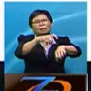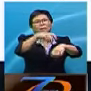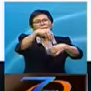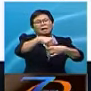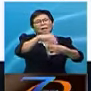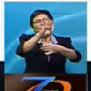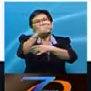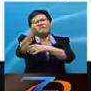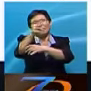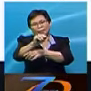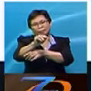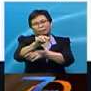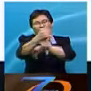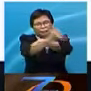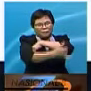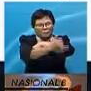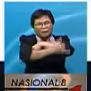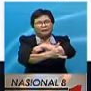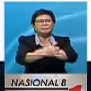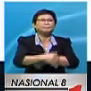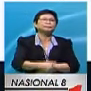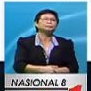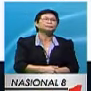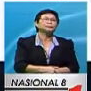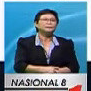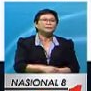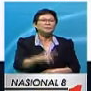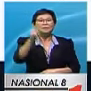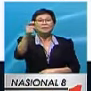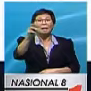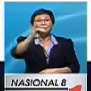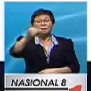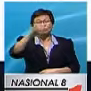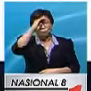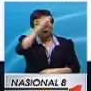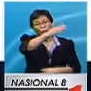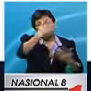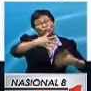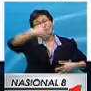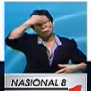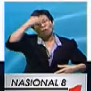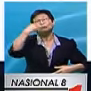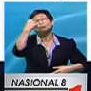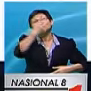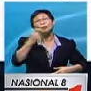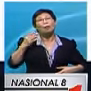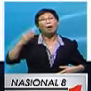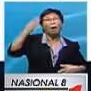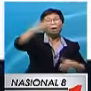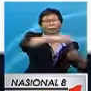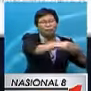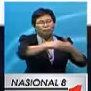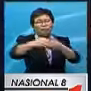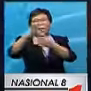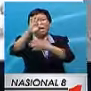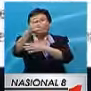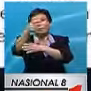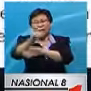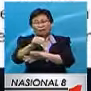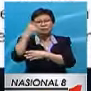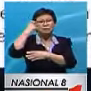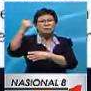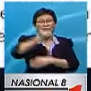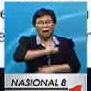induk tertinggi bola sepak negara itu. Tunku Ismail juga mendakwa sudah mengetahui siapakah yang bakal merajui FAM,